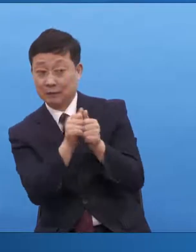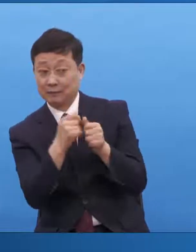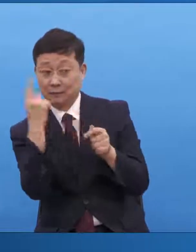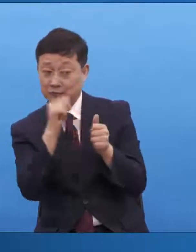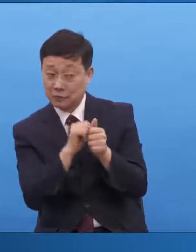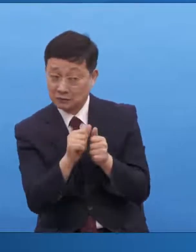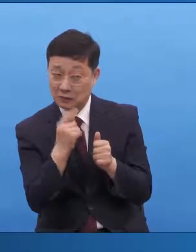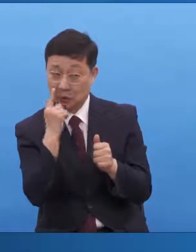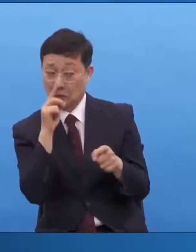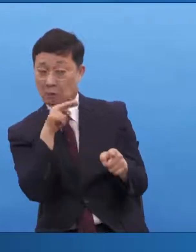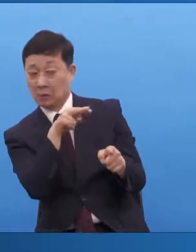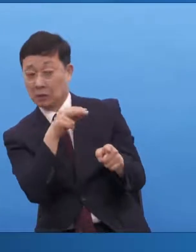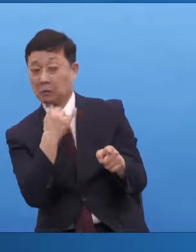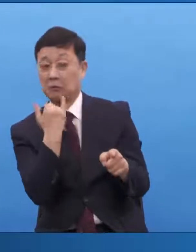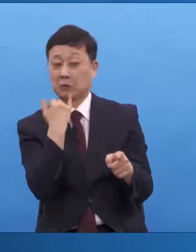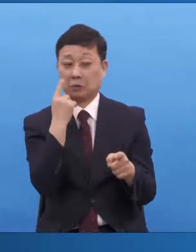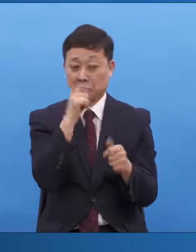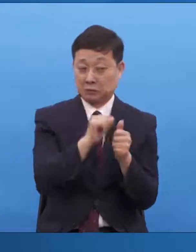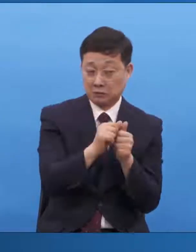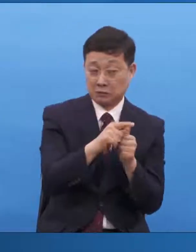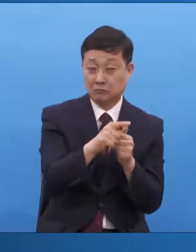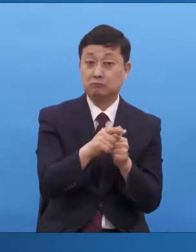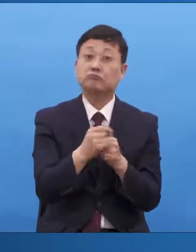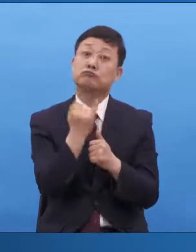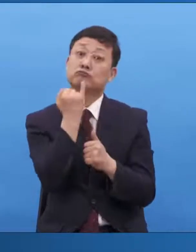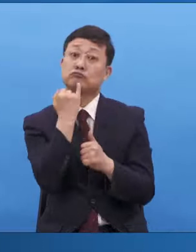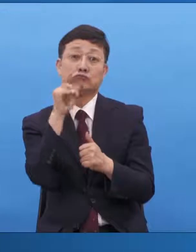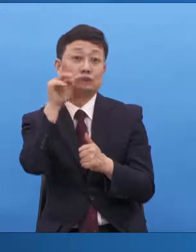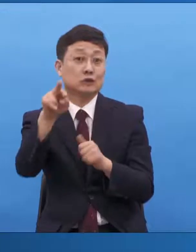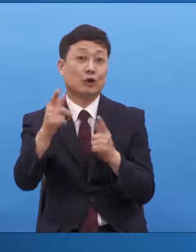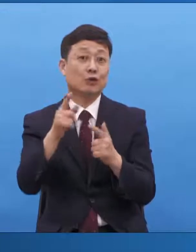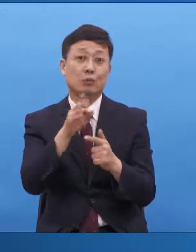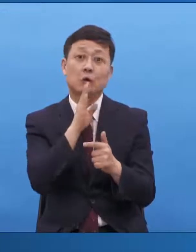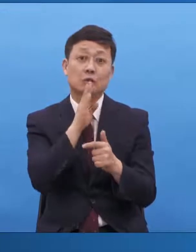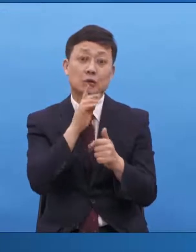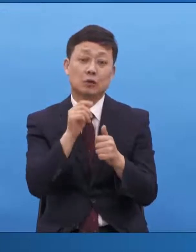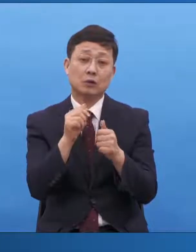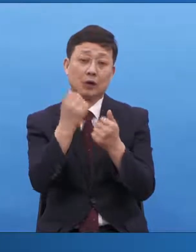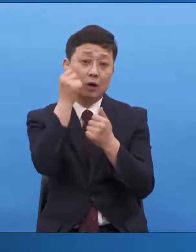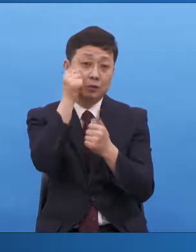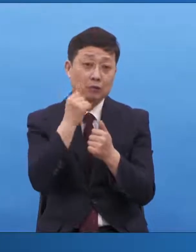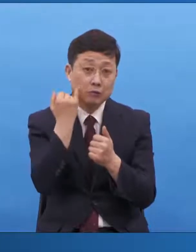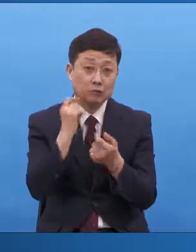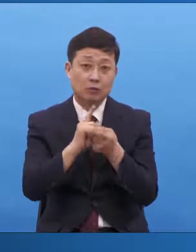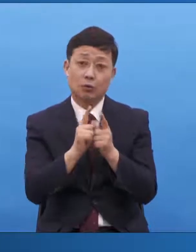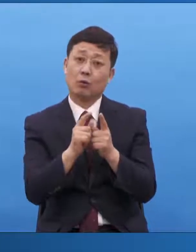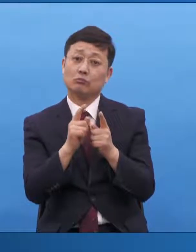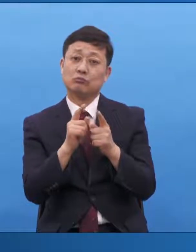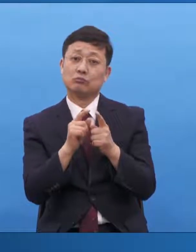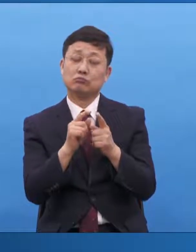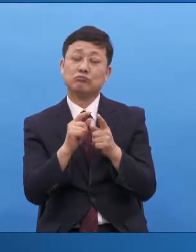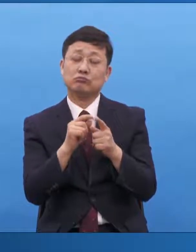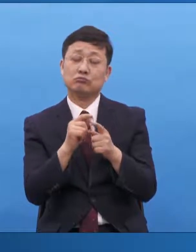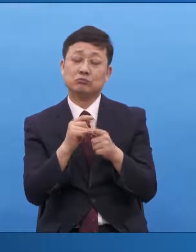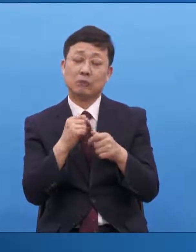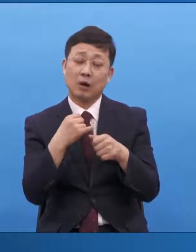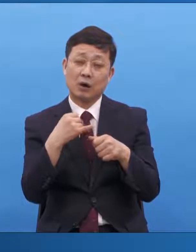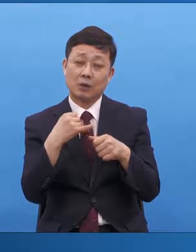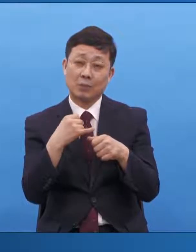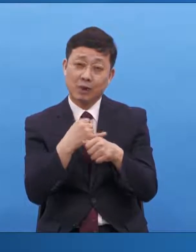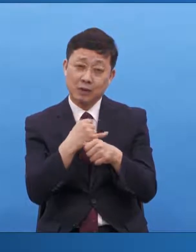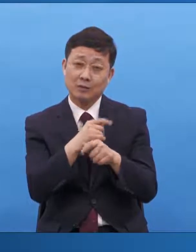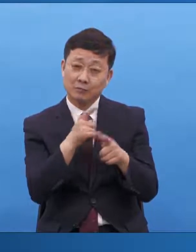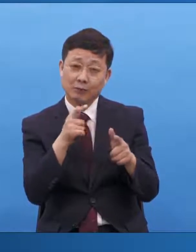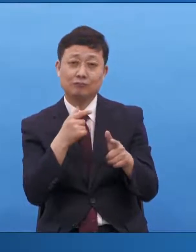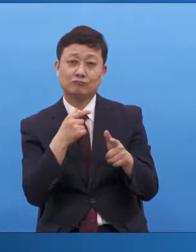아, 저 괜찮아요. 정상이야, 정상. And for the female students, you know, keep on looking at the handsome male students. That's normal. 남학생, 여학생 이쁜 거